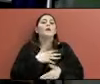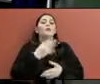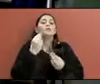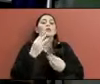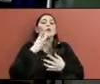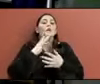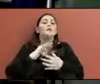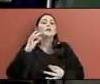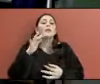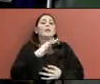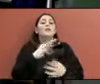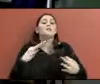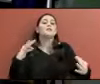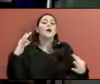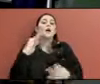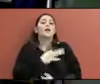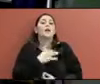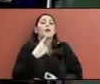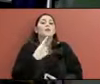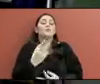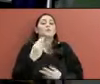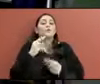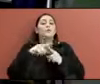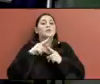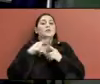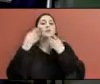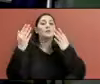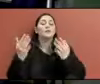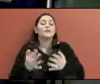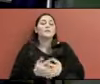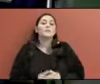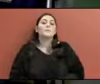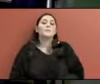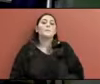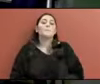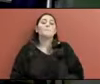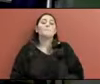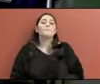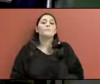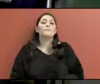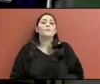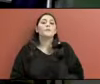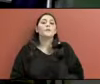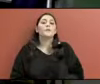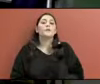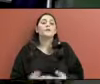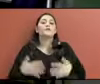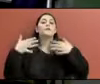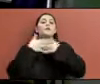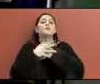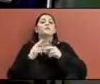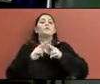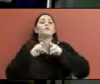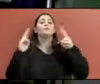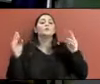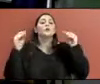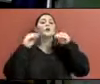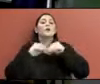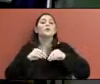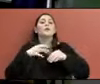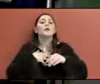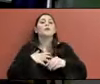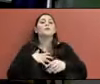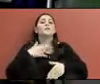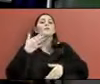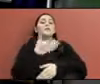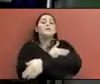insanlara saygılar demiş. Çok teşekkür ederim Hazan Hanım. Fadime Var, gecenizi gününüze katıp kendinizi hizmete